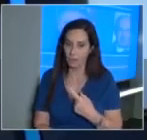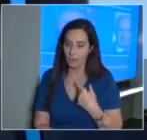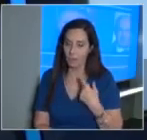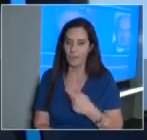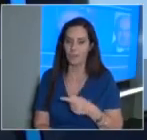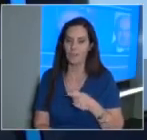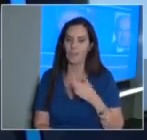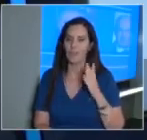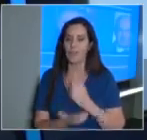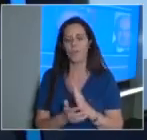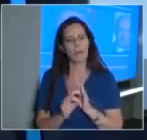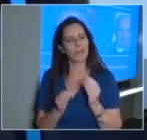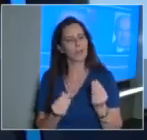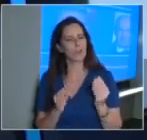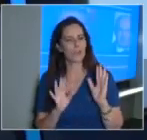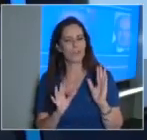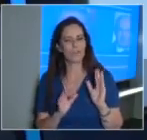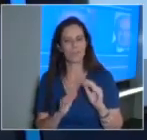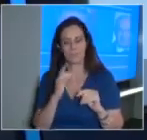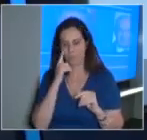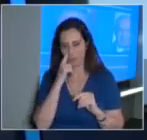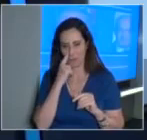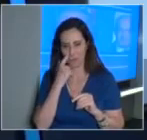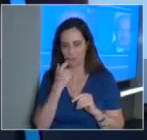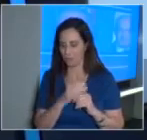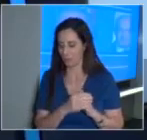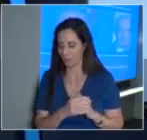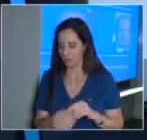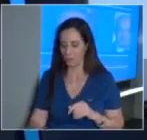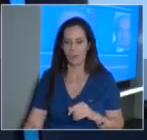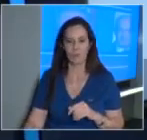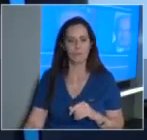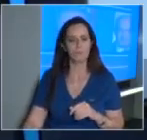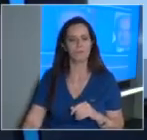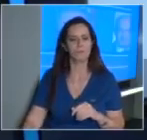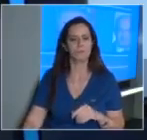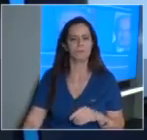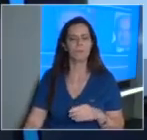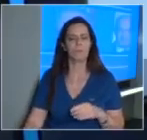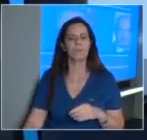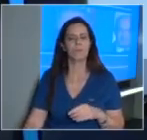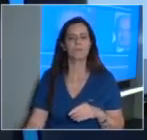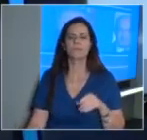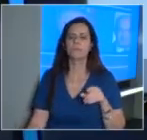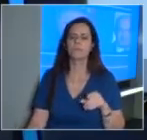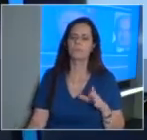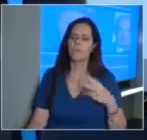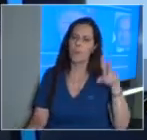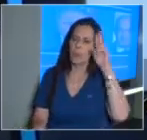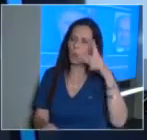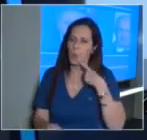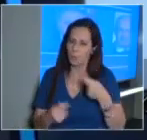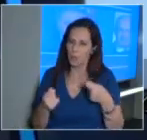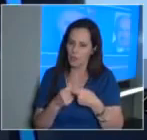קרדיט על זה, היא כבר מתחילה להיות חשובה. כשמגיע קרדיט, מגיע קרדיט. אז תוך כדי שאני מדבר, יש לנו עוד עדכון אחד, וזה דווקא מהליכוד הפעם.